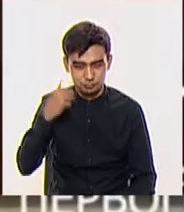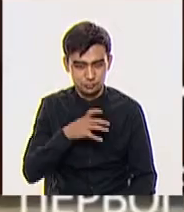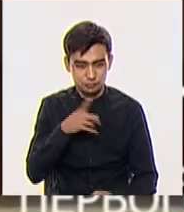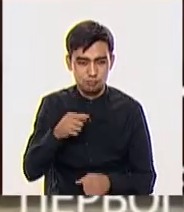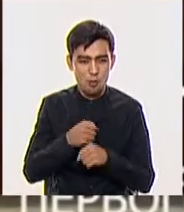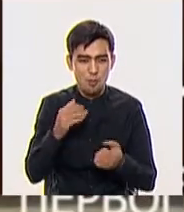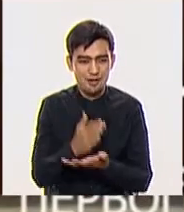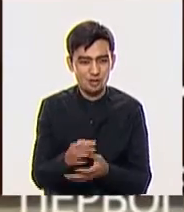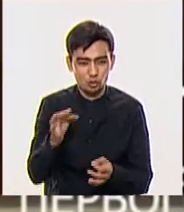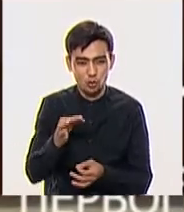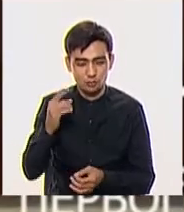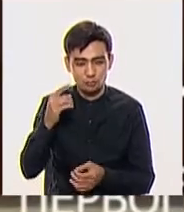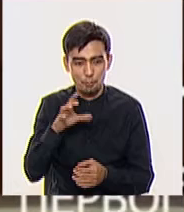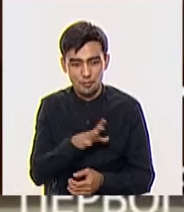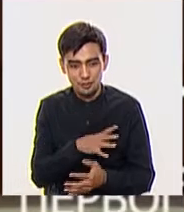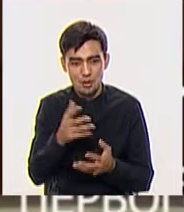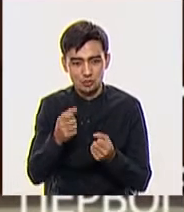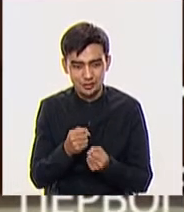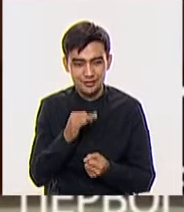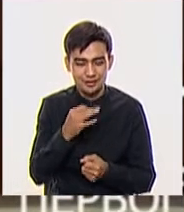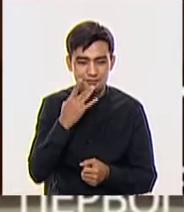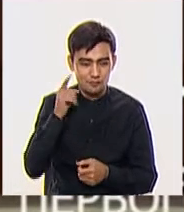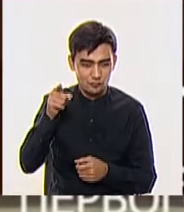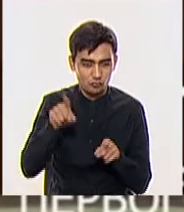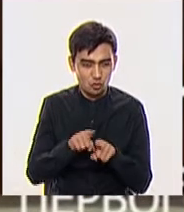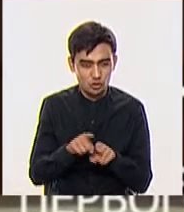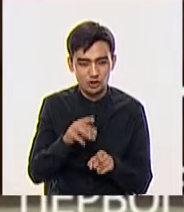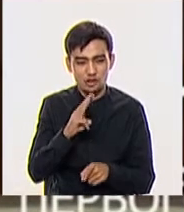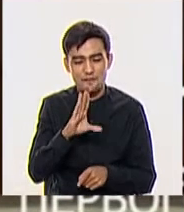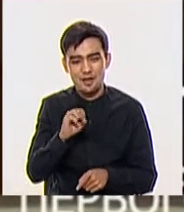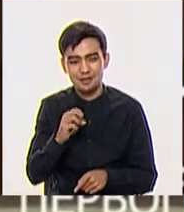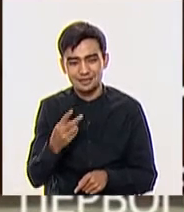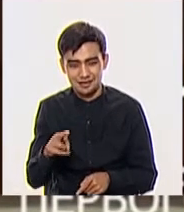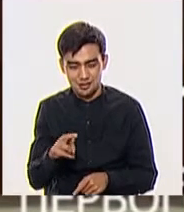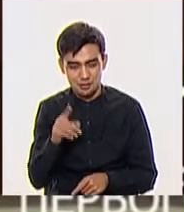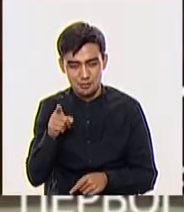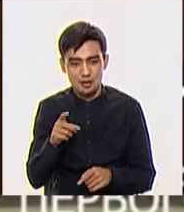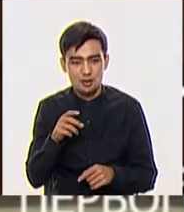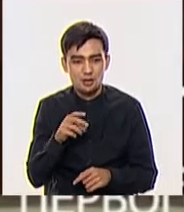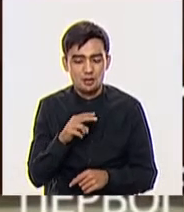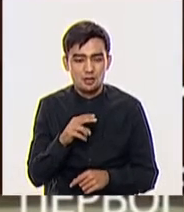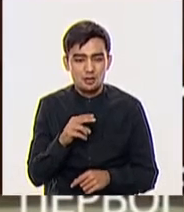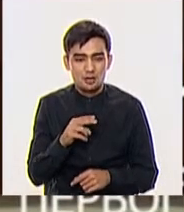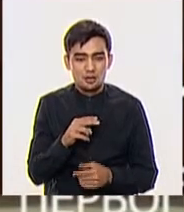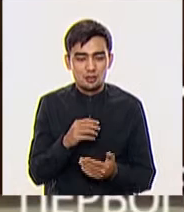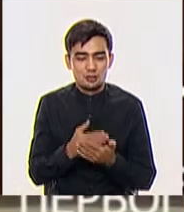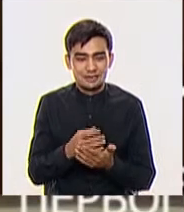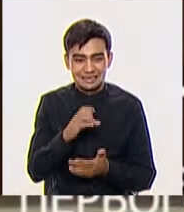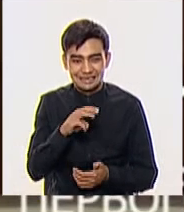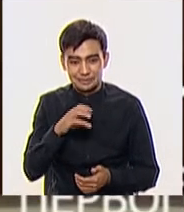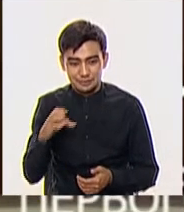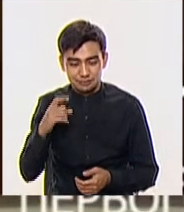минировании самолета был получен тоже из-за рубежа, из Швейцарии. Причем